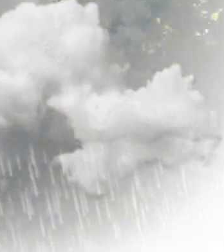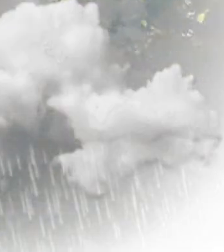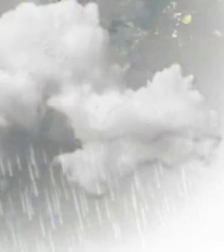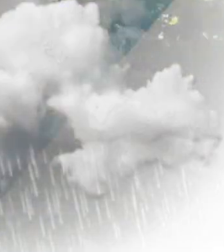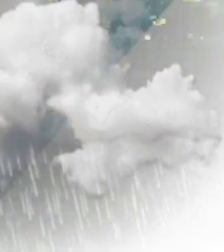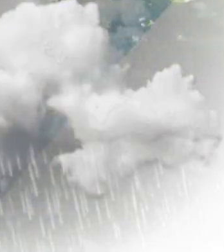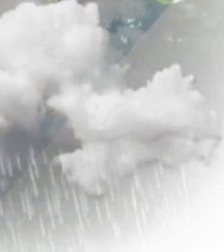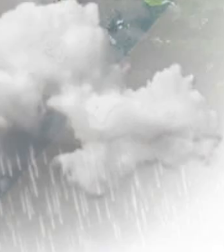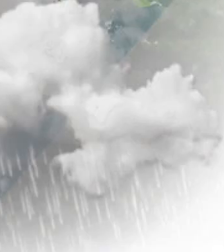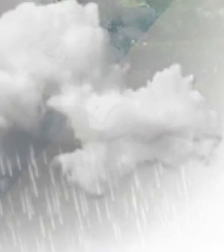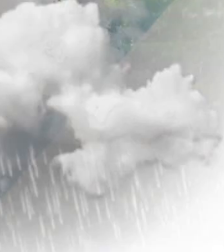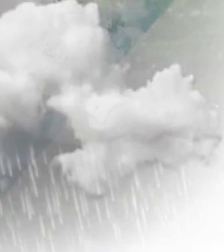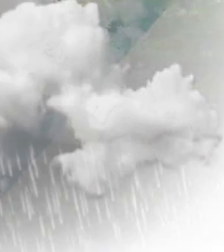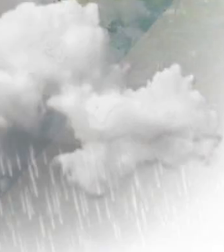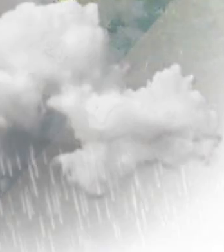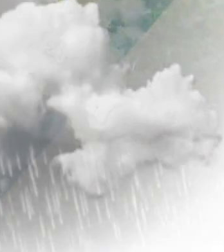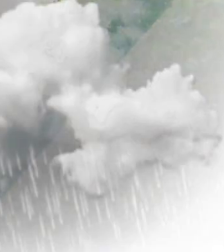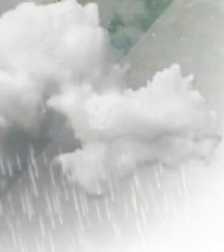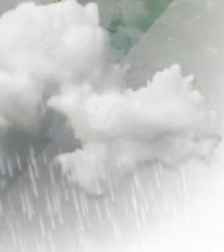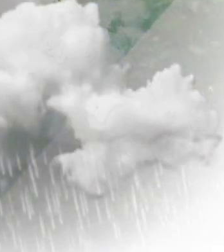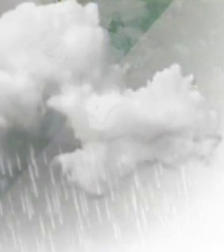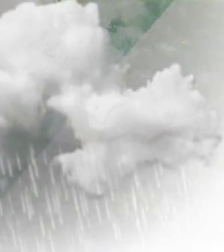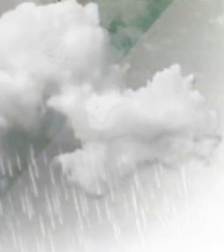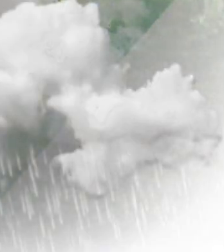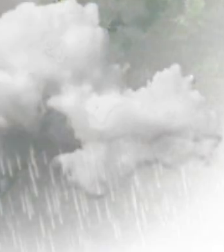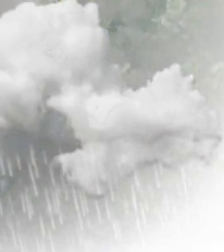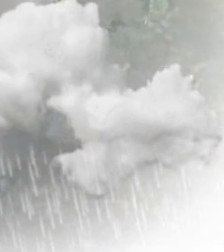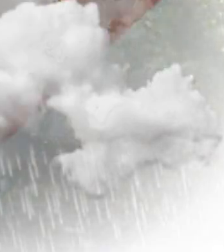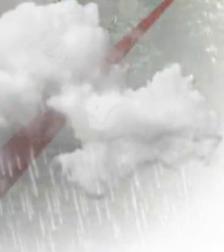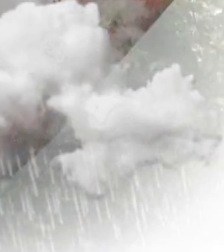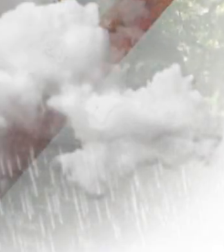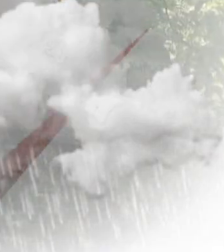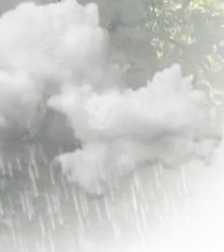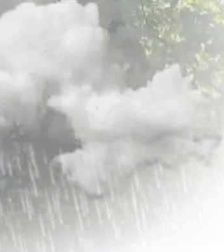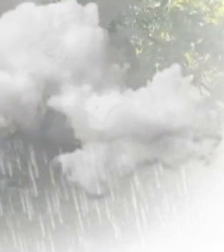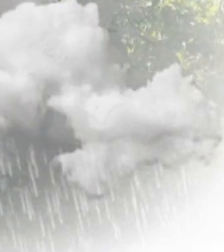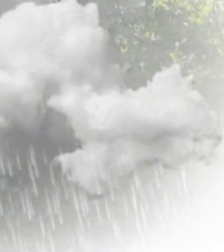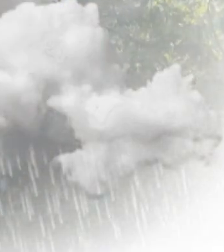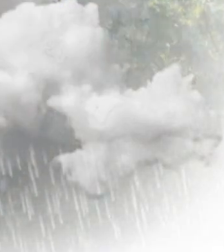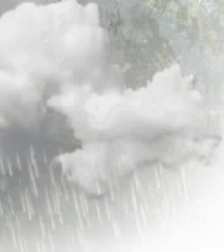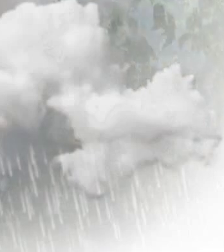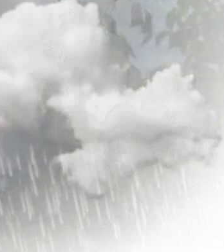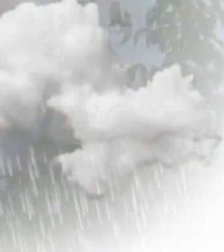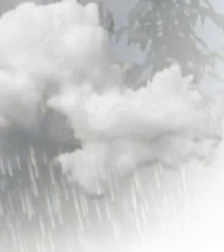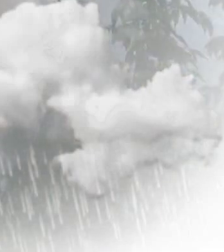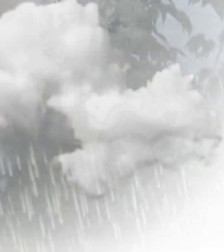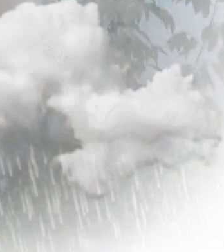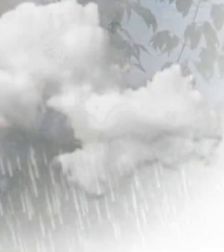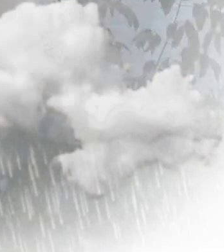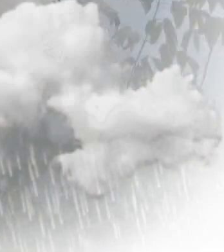один-два метра на секунду в ошмянах коле 16 градусов тепла ранец ай да плюс